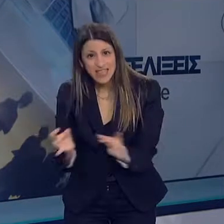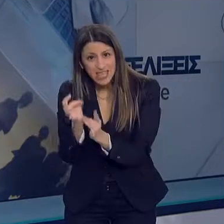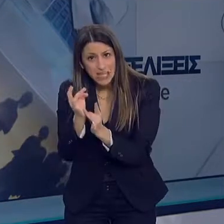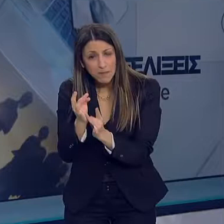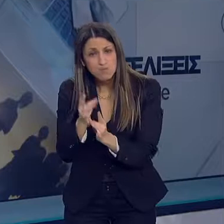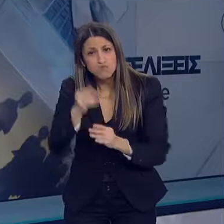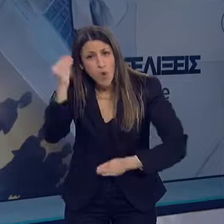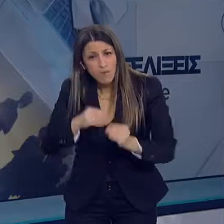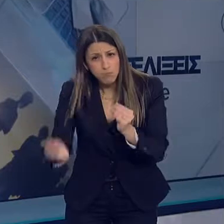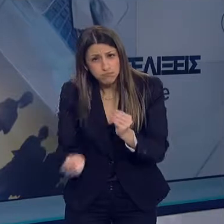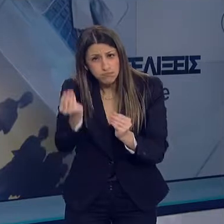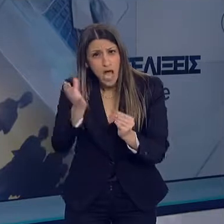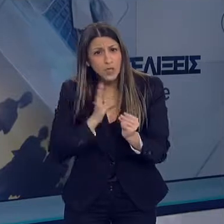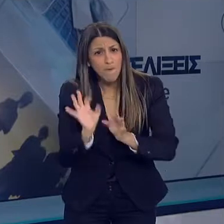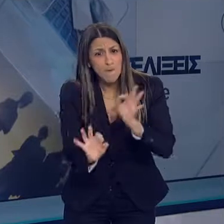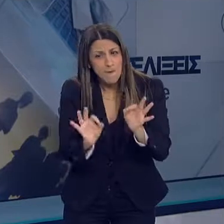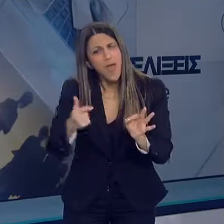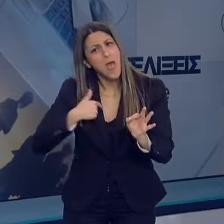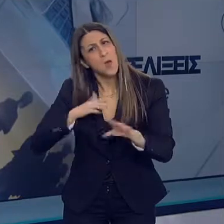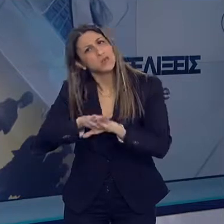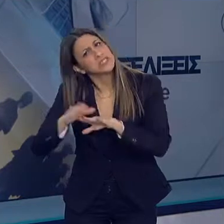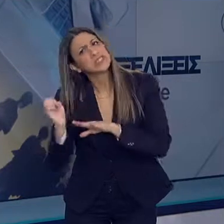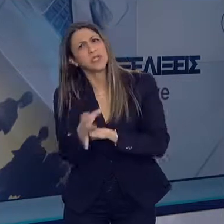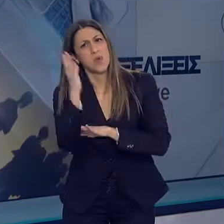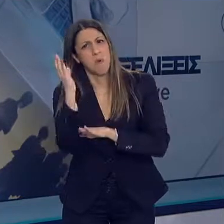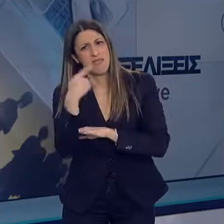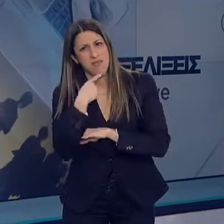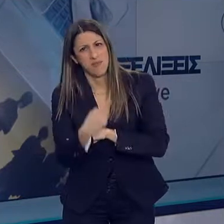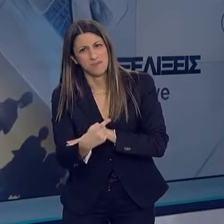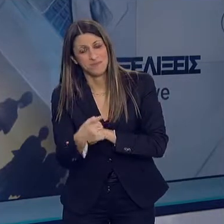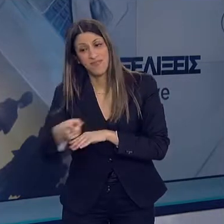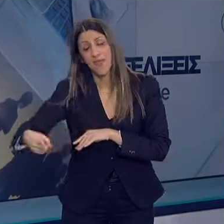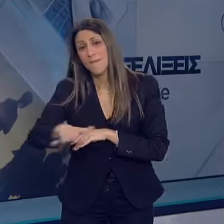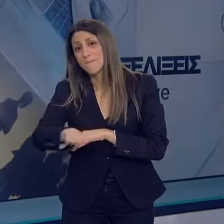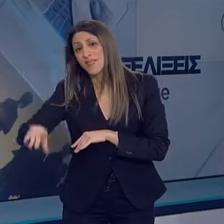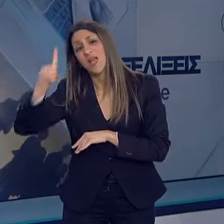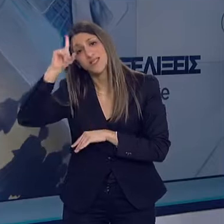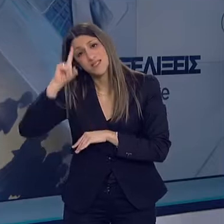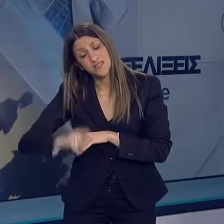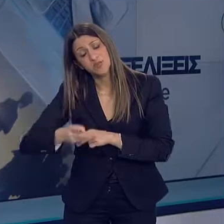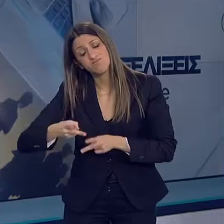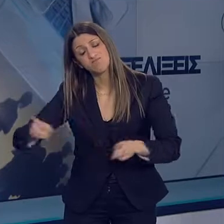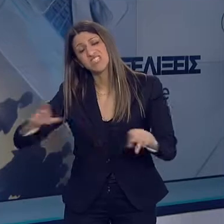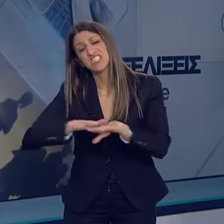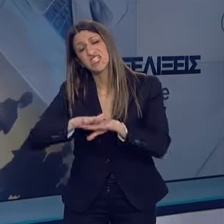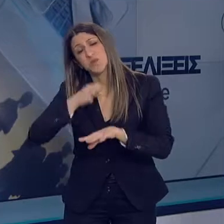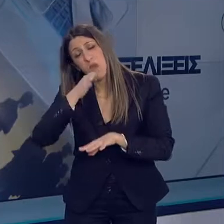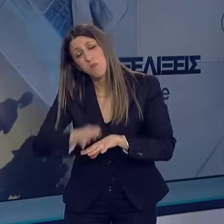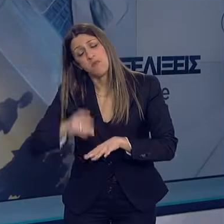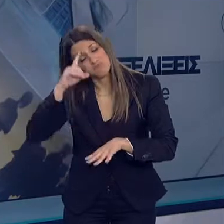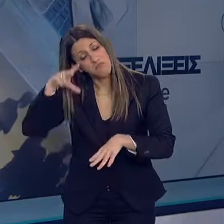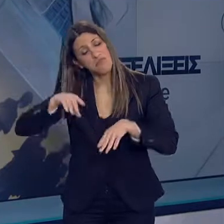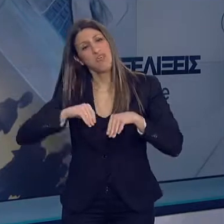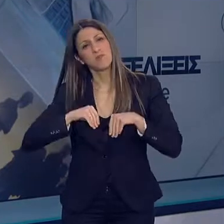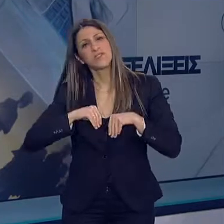τα πράγματα. Για αυτά τα παιδιά που σε αντίθεση με εμάς ξέρουν να συγχωρούν με θεϊκή απλότητα και τα οποία,